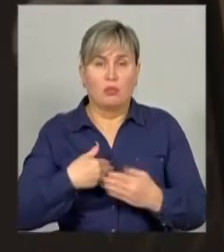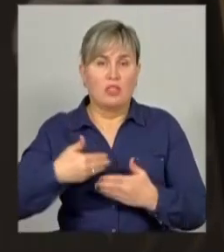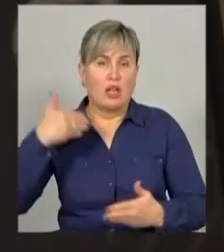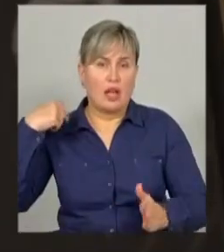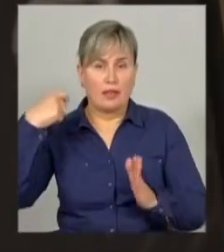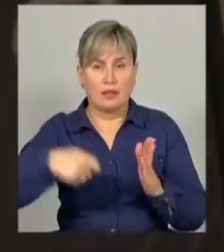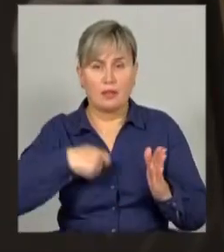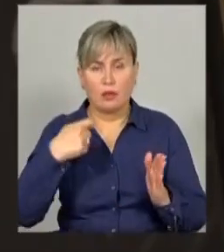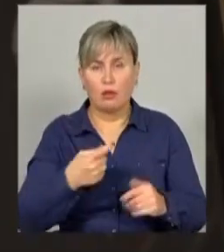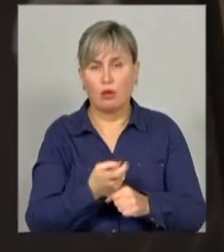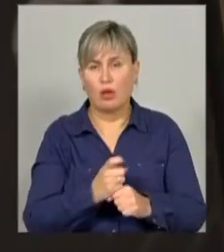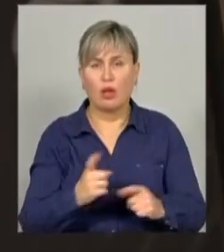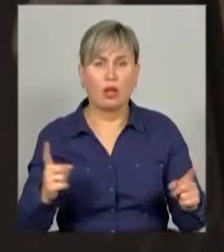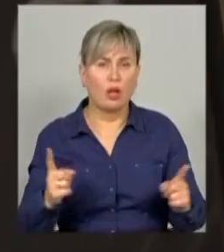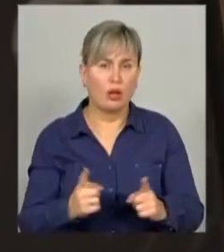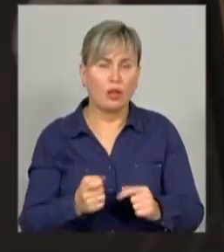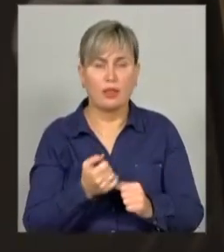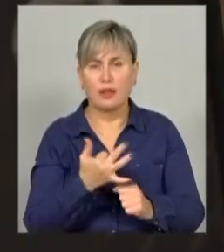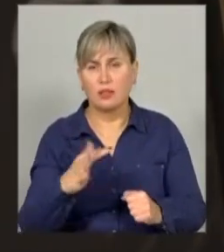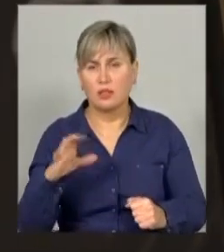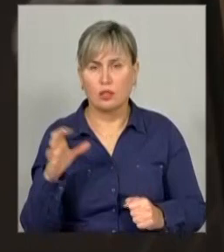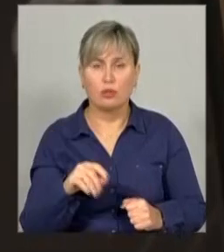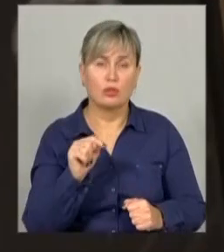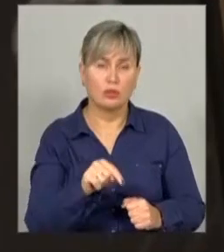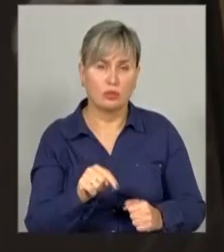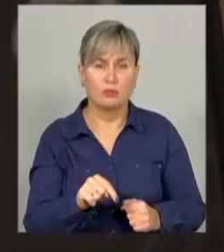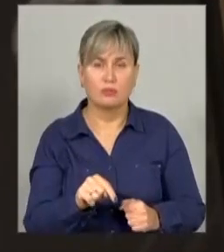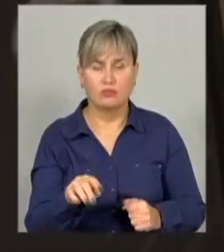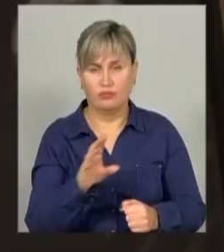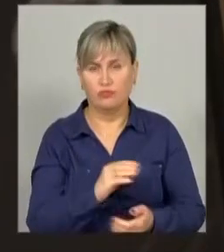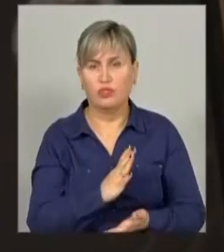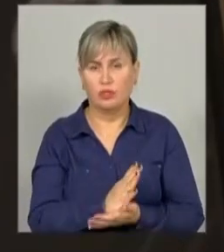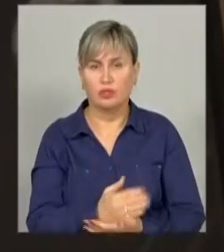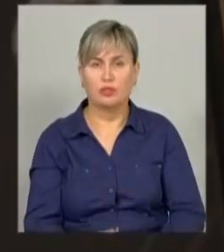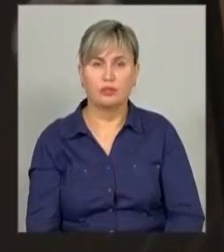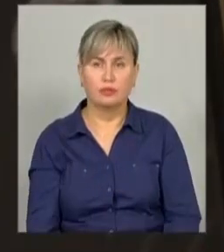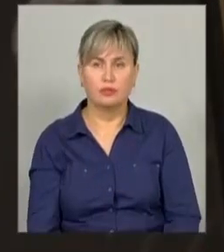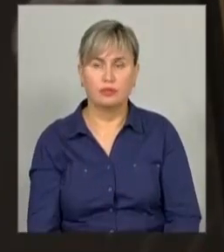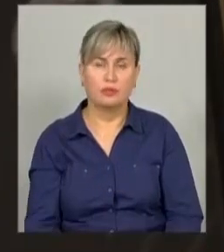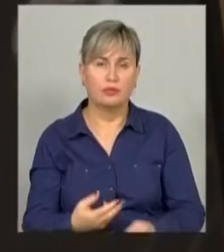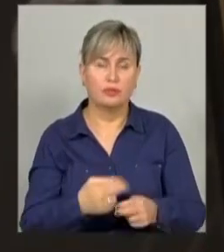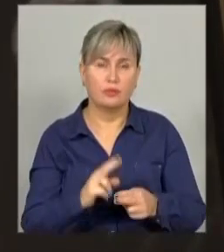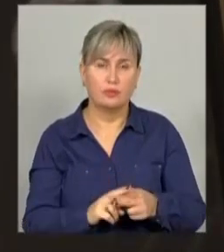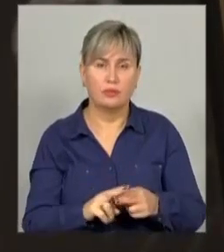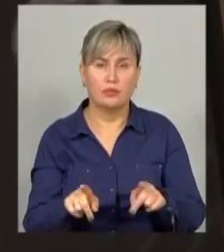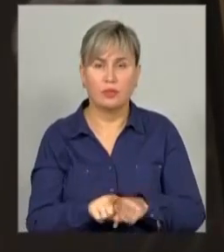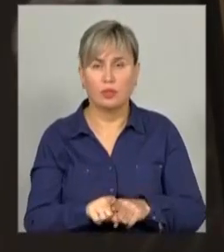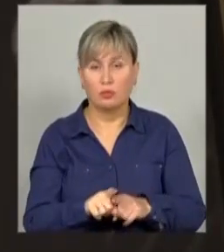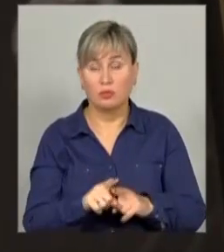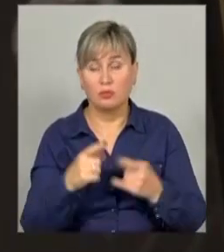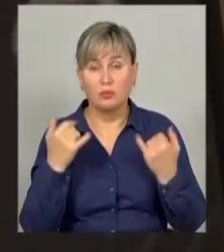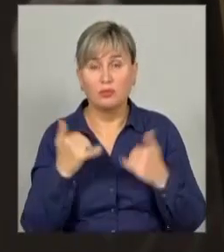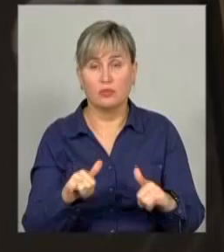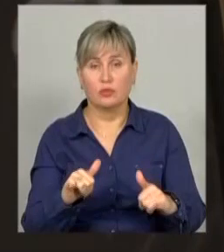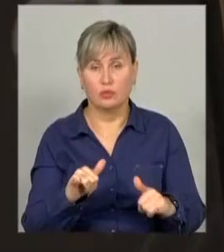он очень короткий несколько секунд там вот проходы грибоевича померанцева это произвело такое неизгладимое впечатление